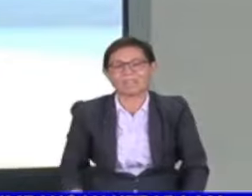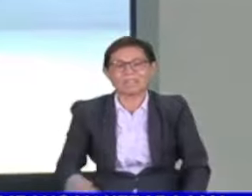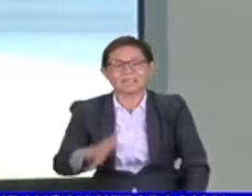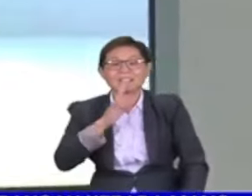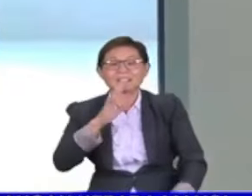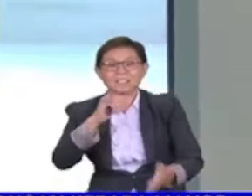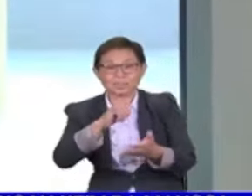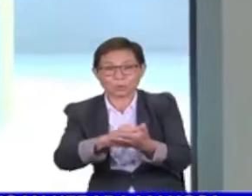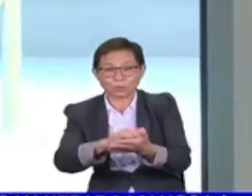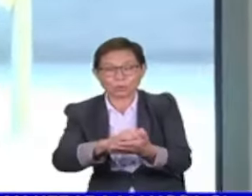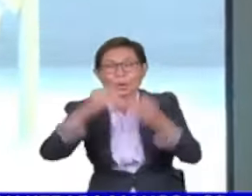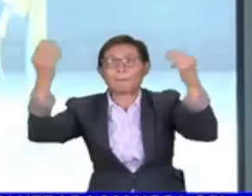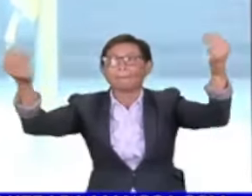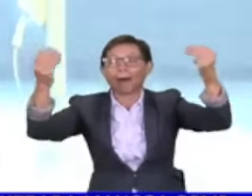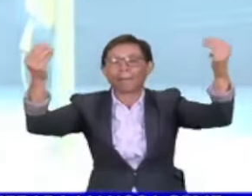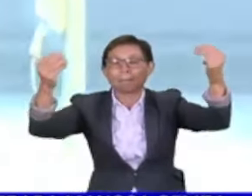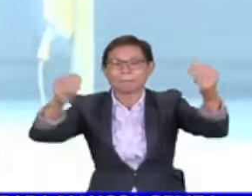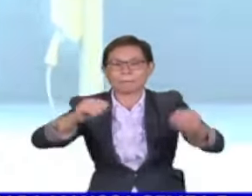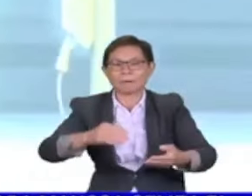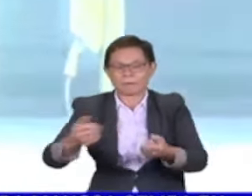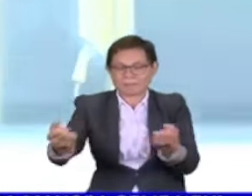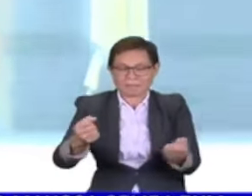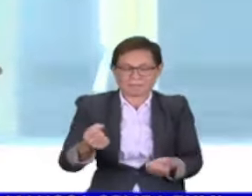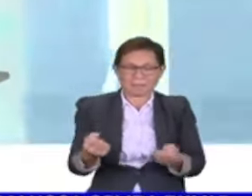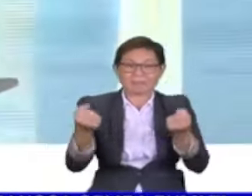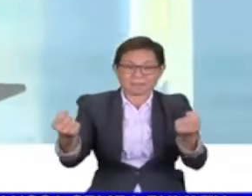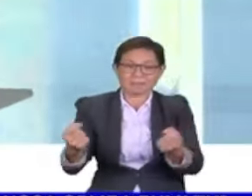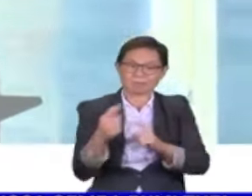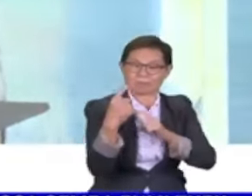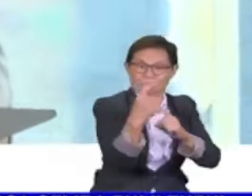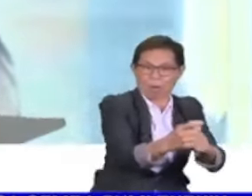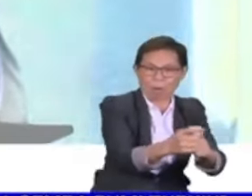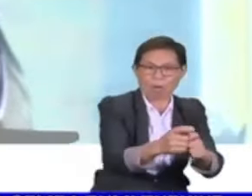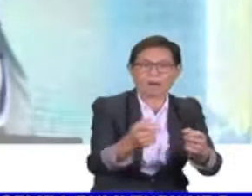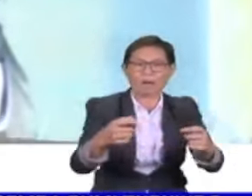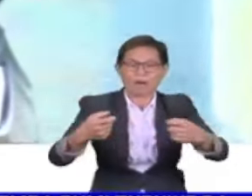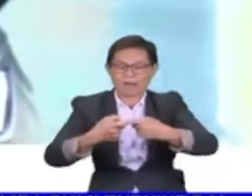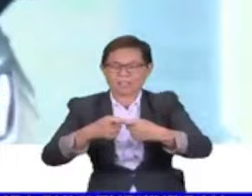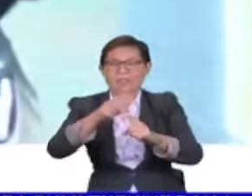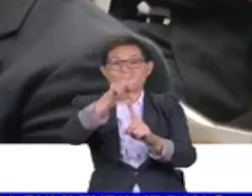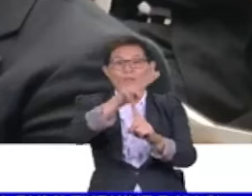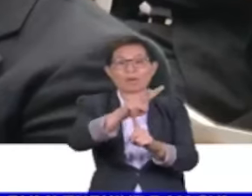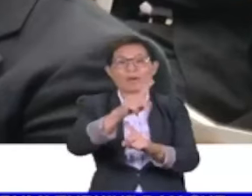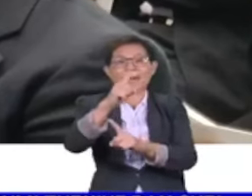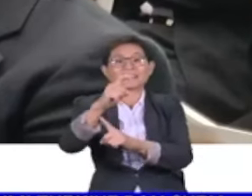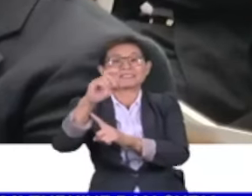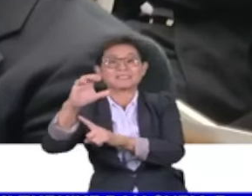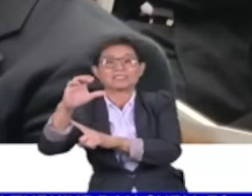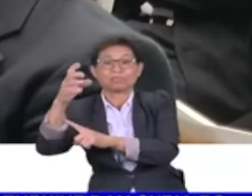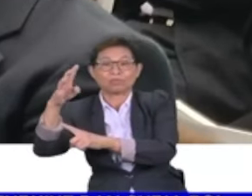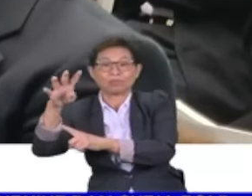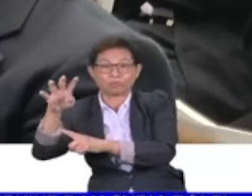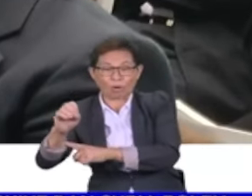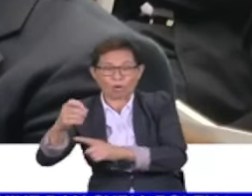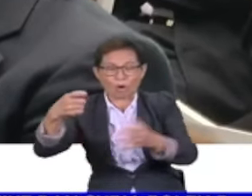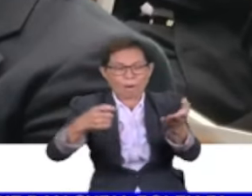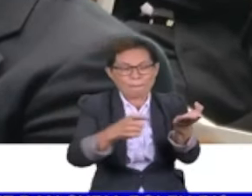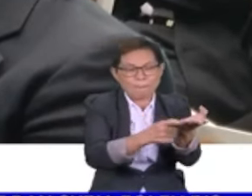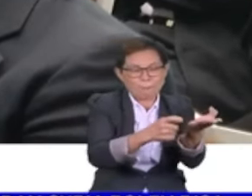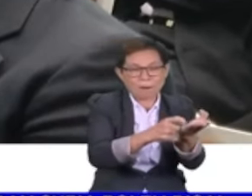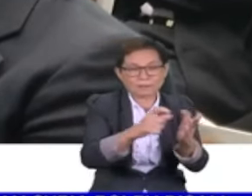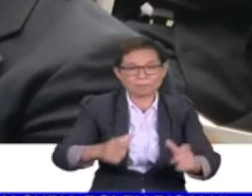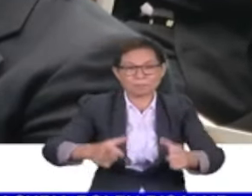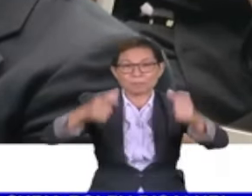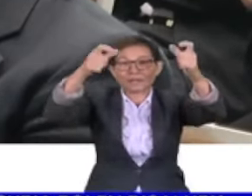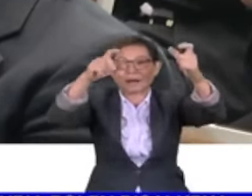Beliau berkata demikian pada majlis penyerahan kenderaan elektrik Volvo XC40 dan perasmian pengecas EV di